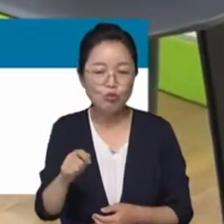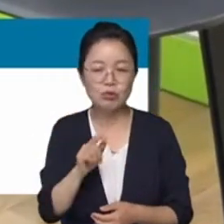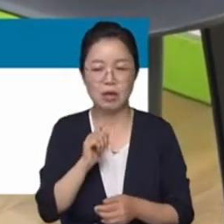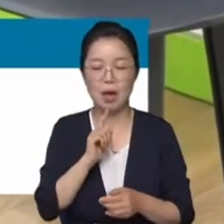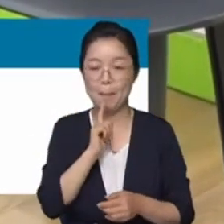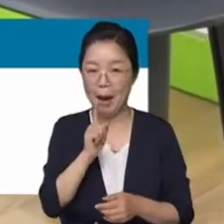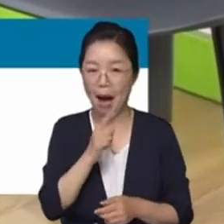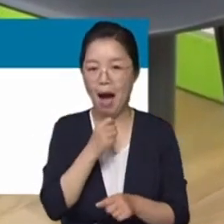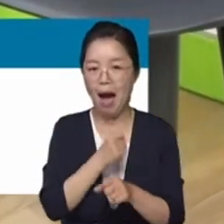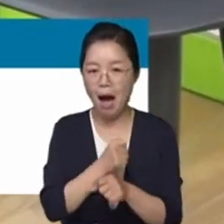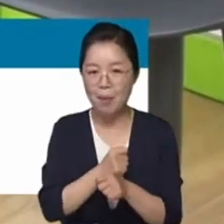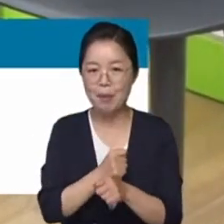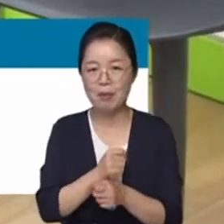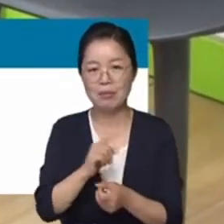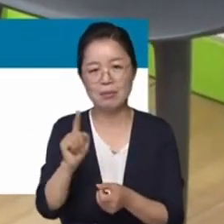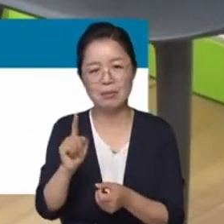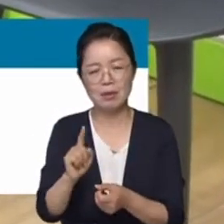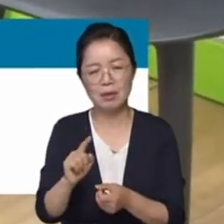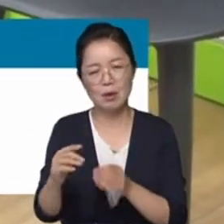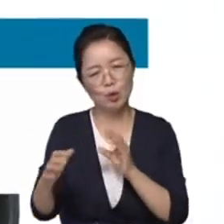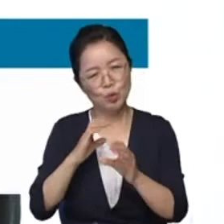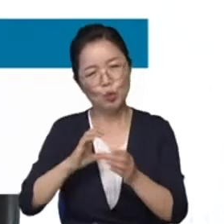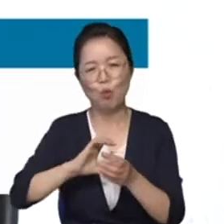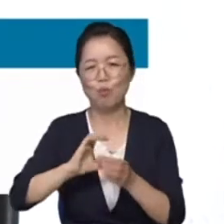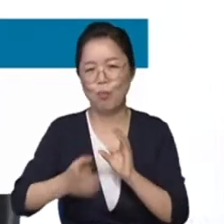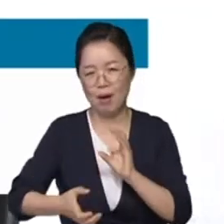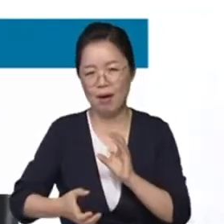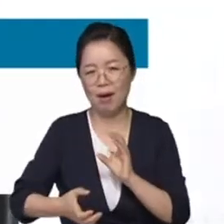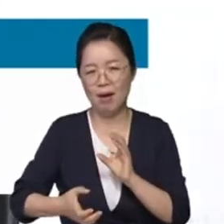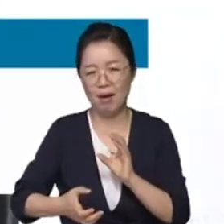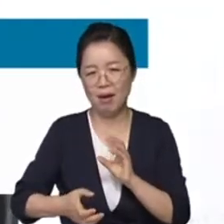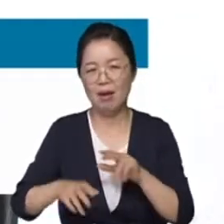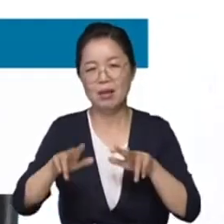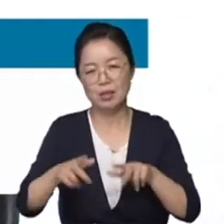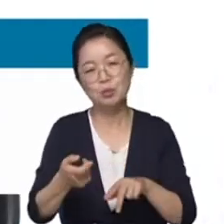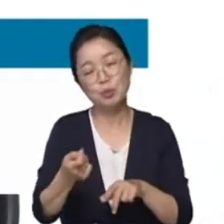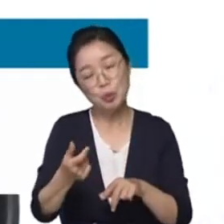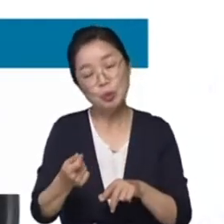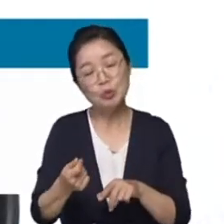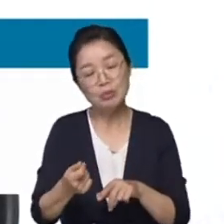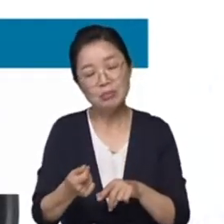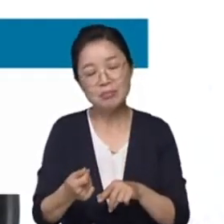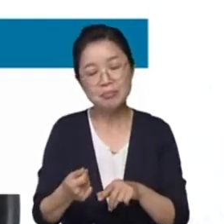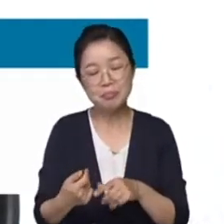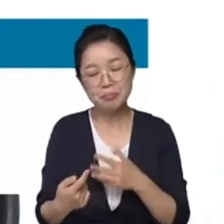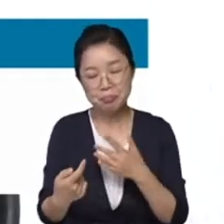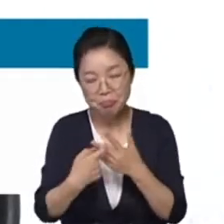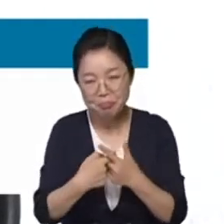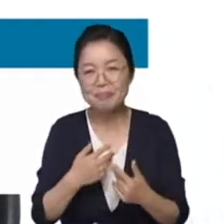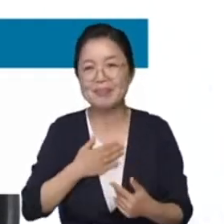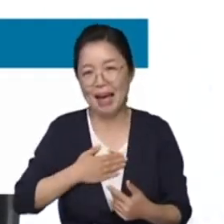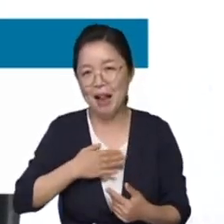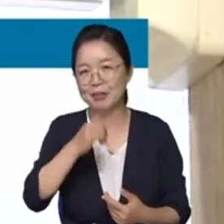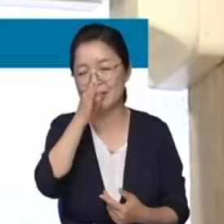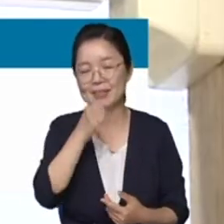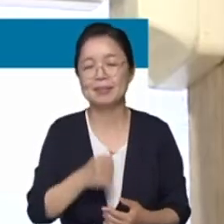есть люди, которые Ну, там по-русскому замовляют, а здесь я не понимаю. Здесь есть русские, но